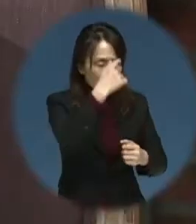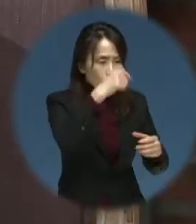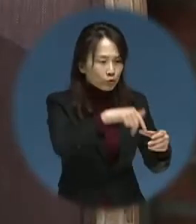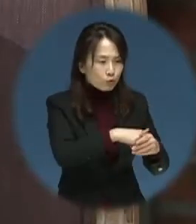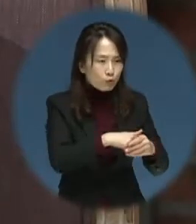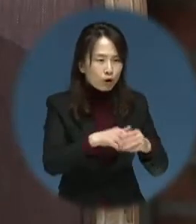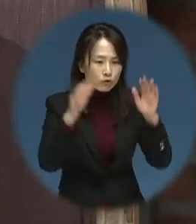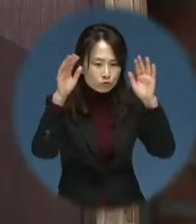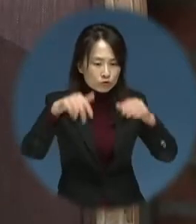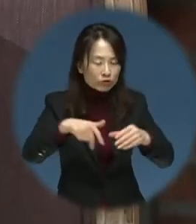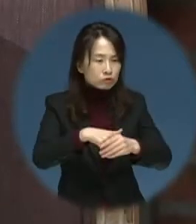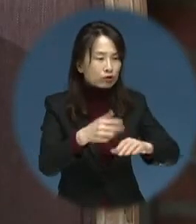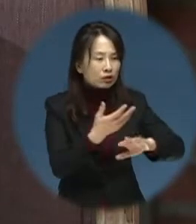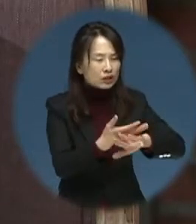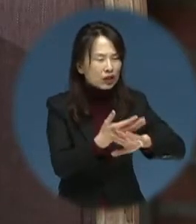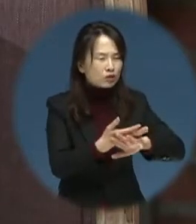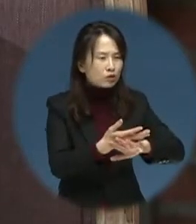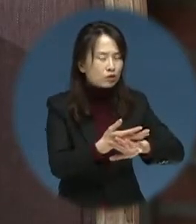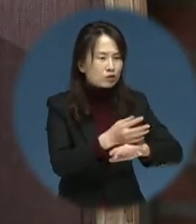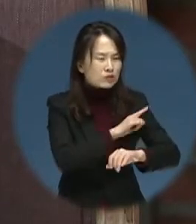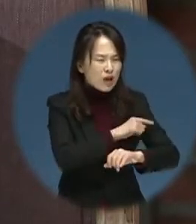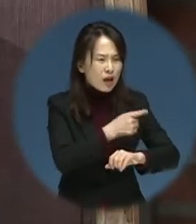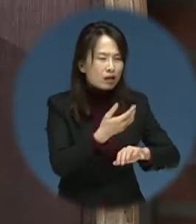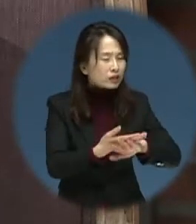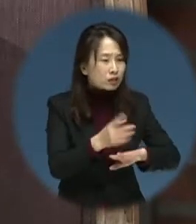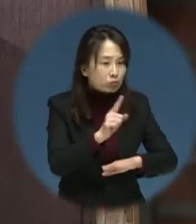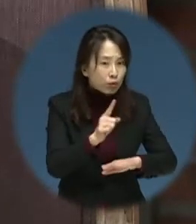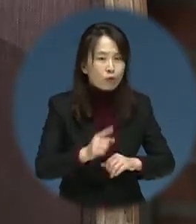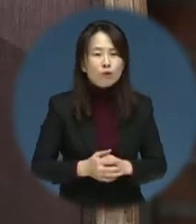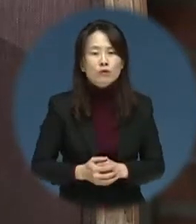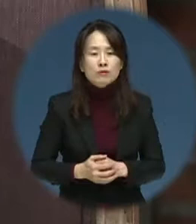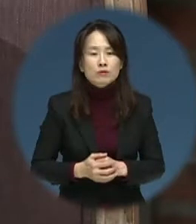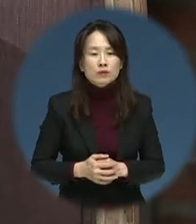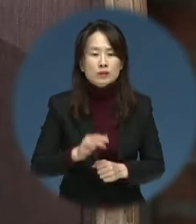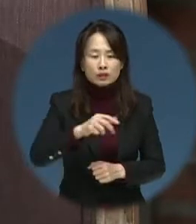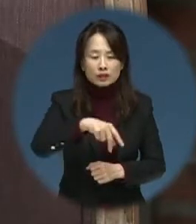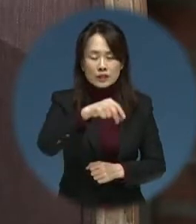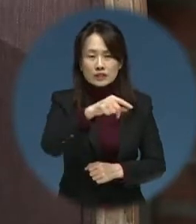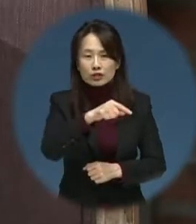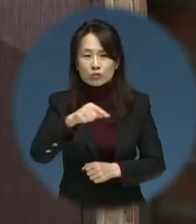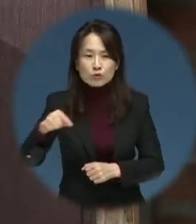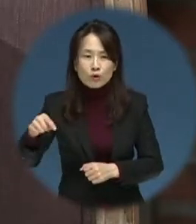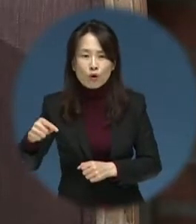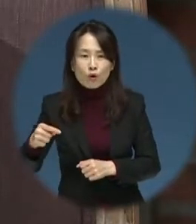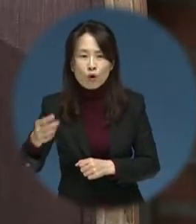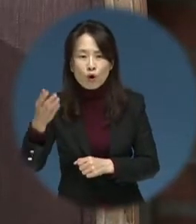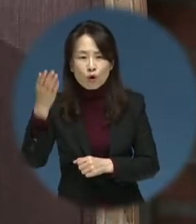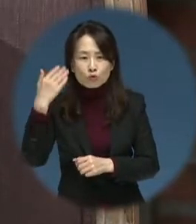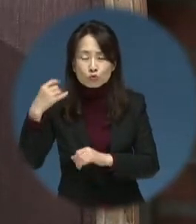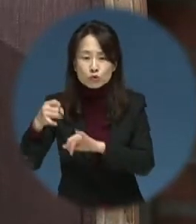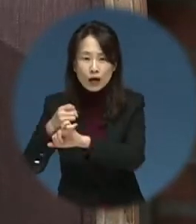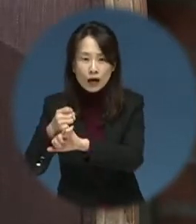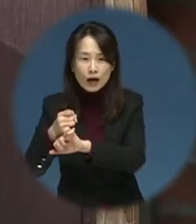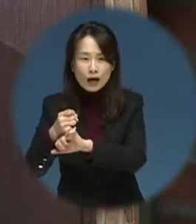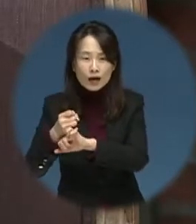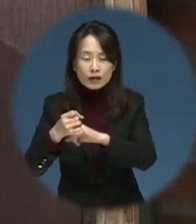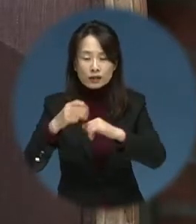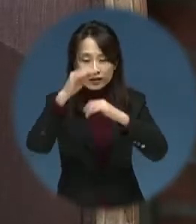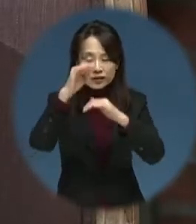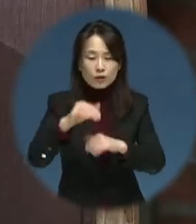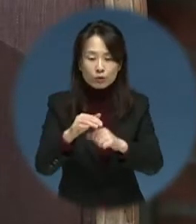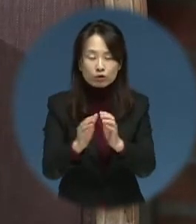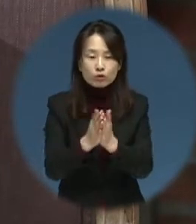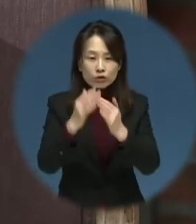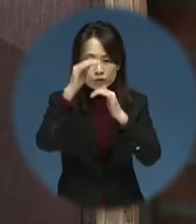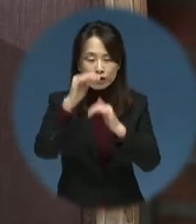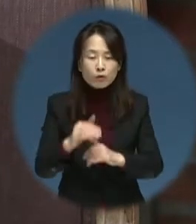결국 창세기서부터 구약까지는 유대교, 기독교, 이슬람교가 성서를 거의 공유합니다. 물론 미세한 해석의 차이는